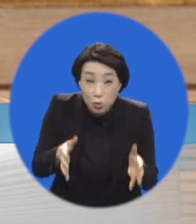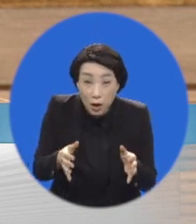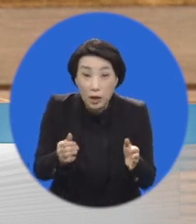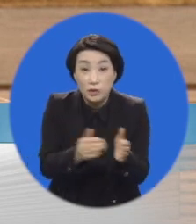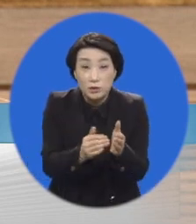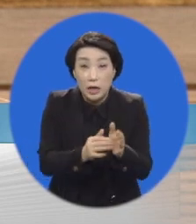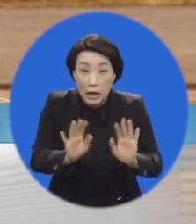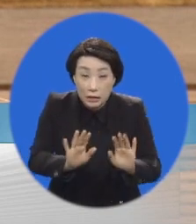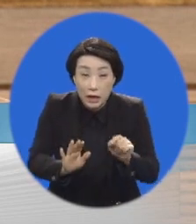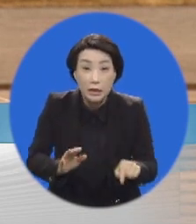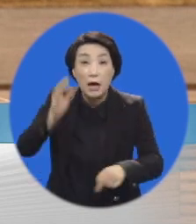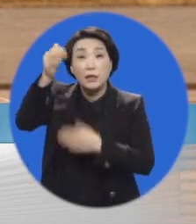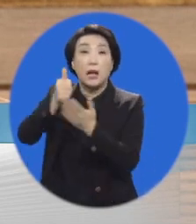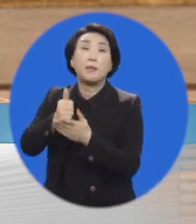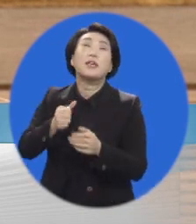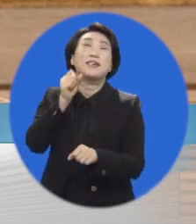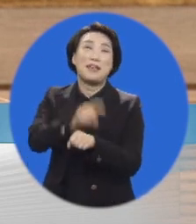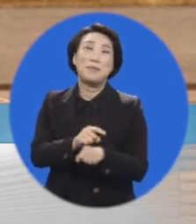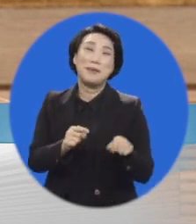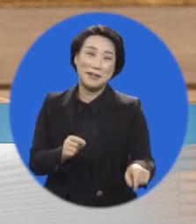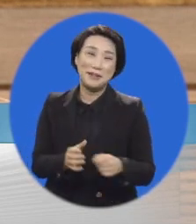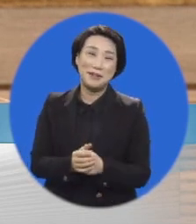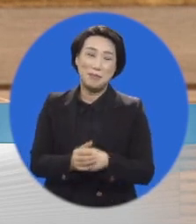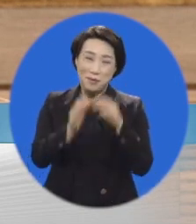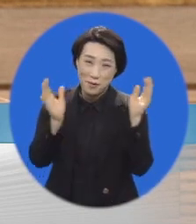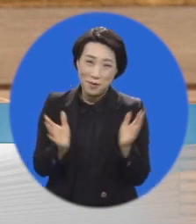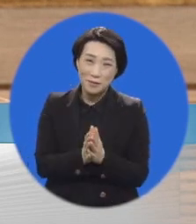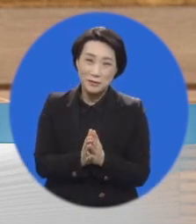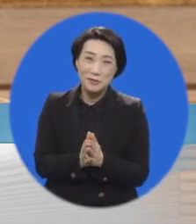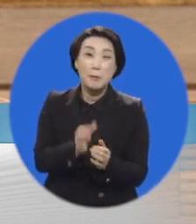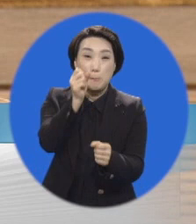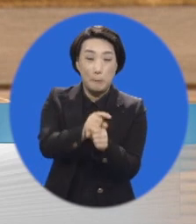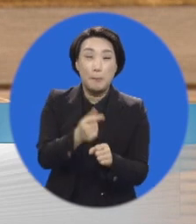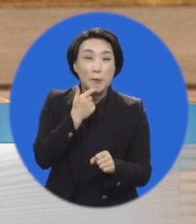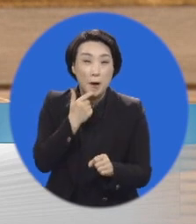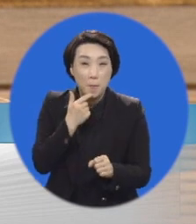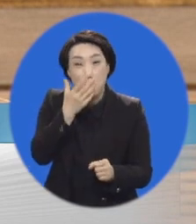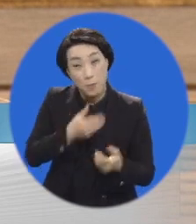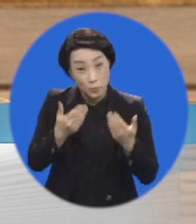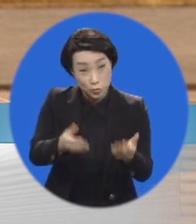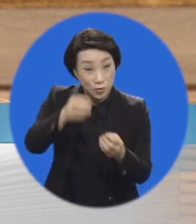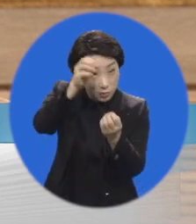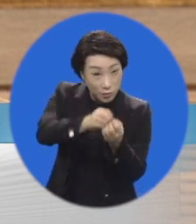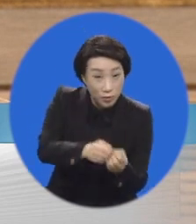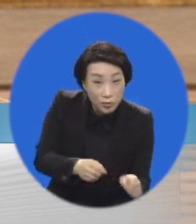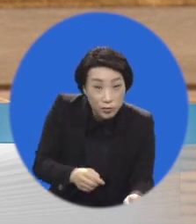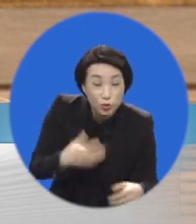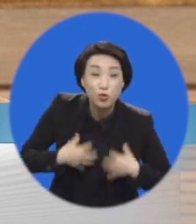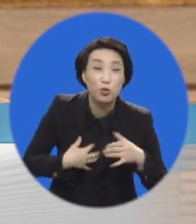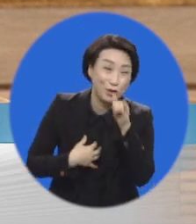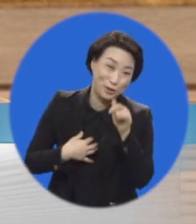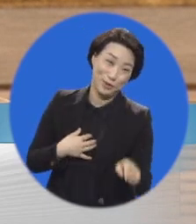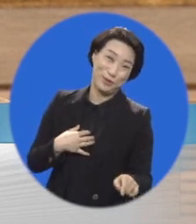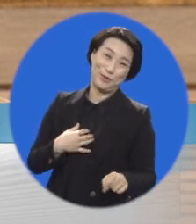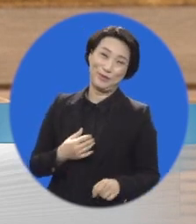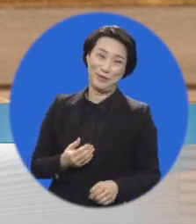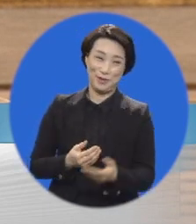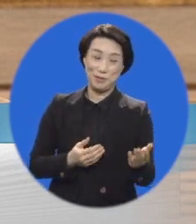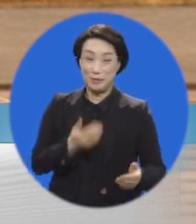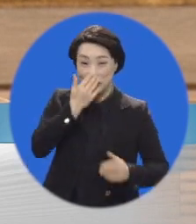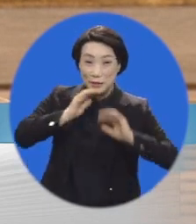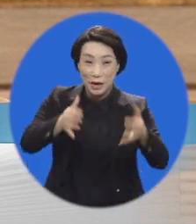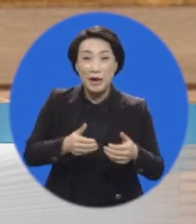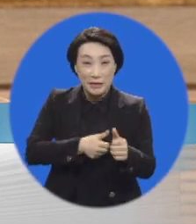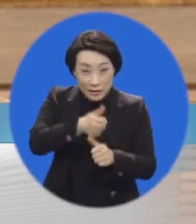아니라 하나님께서 이미 그것마저도 야곱을 통해 축복하셨기에 이미 이스라엘은 이긴